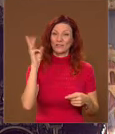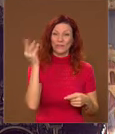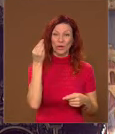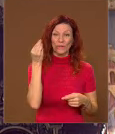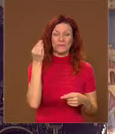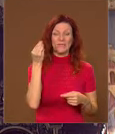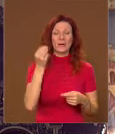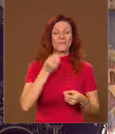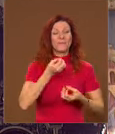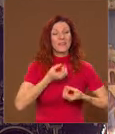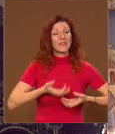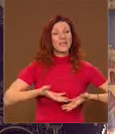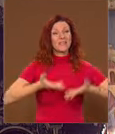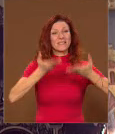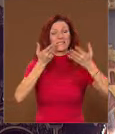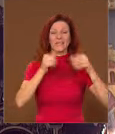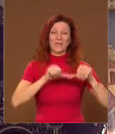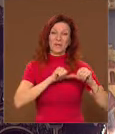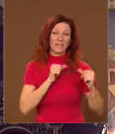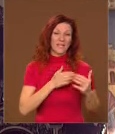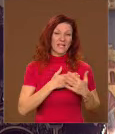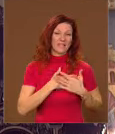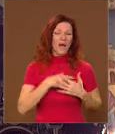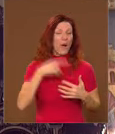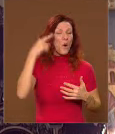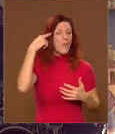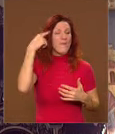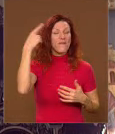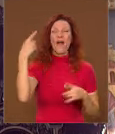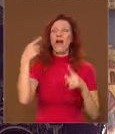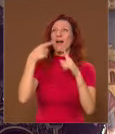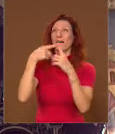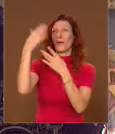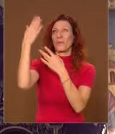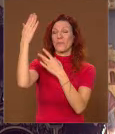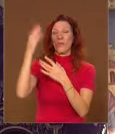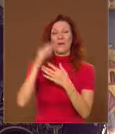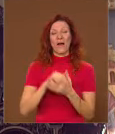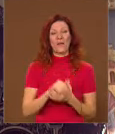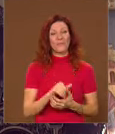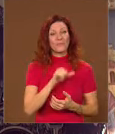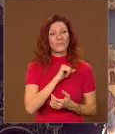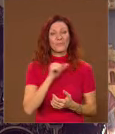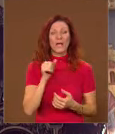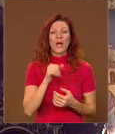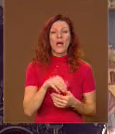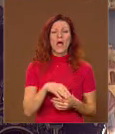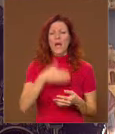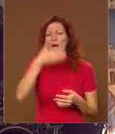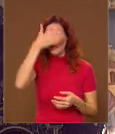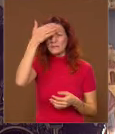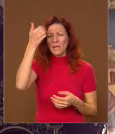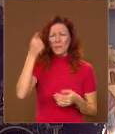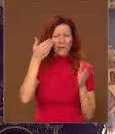да издигнем сърцата и умовете си към Бога и да отложим всяко